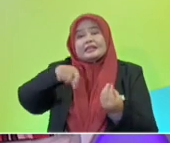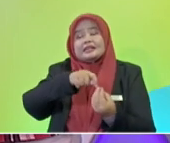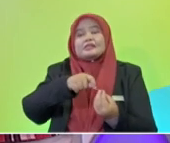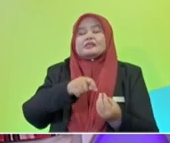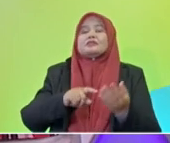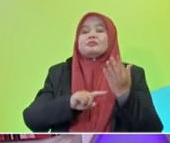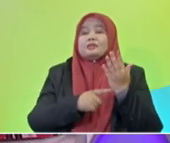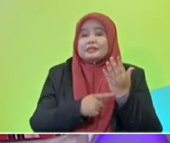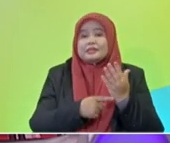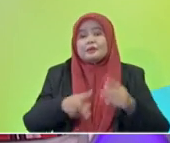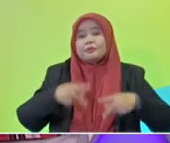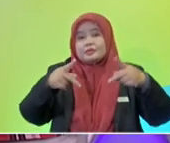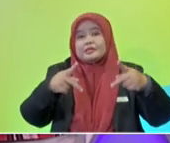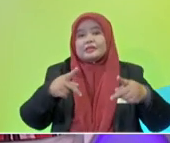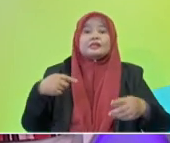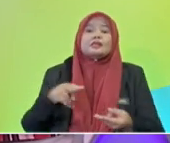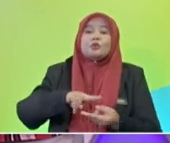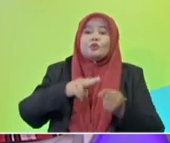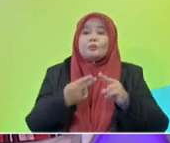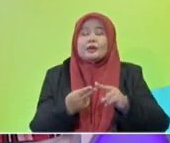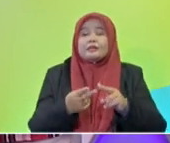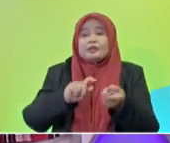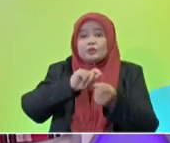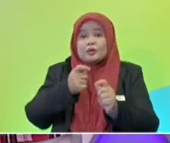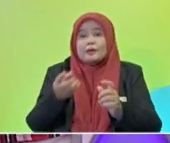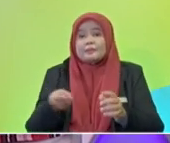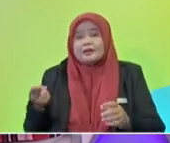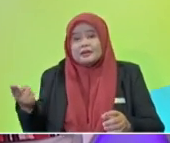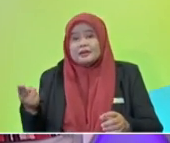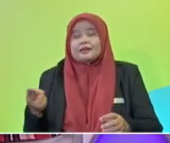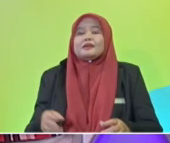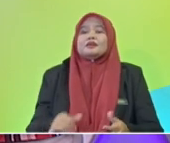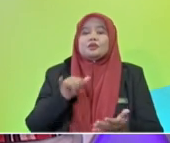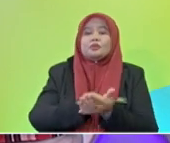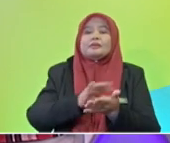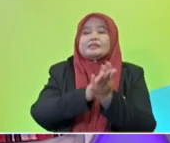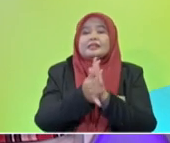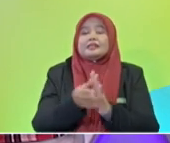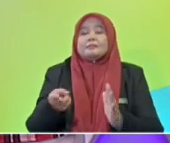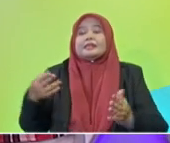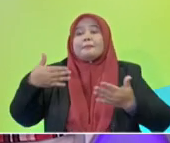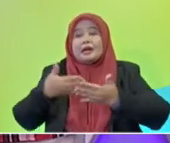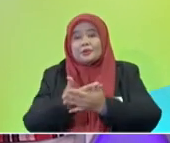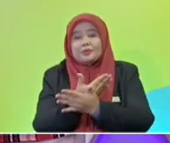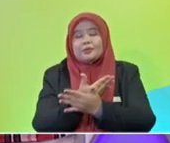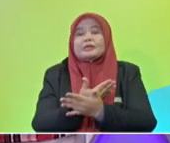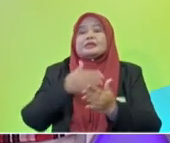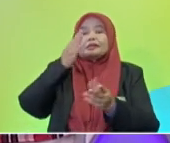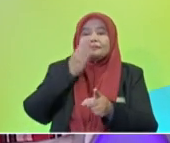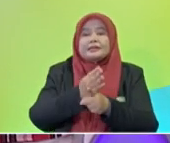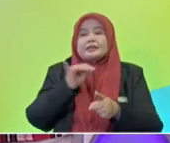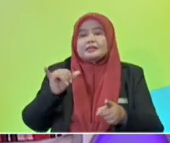satu proses di mana kita mengubah atau menukar barang buangan kita itu untuk jadikan benda baharu sebenarnya